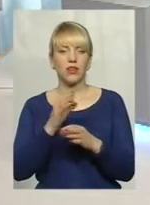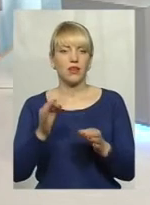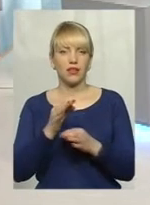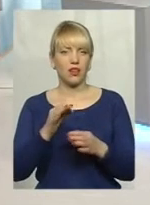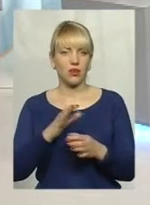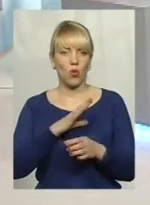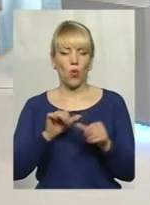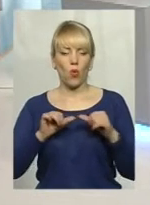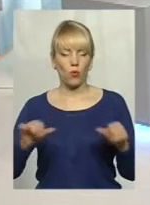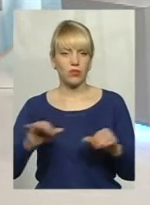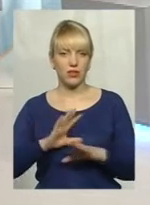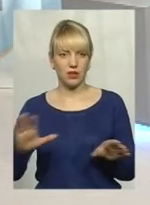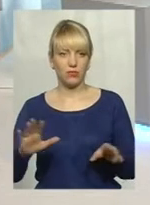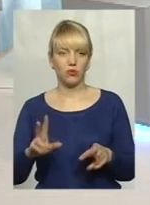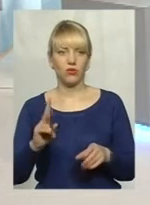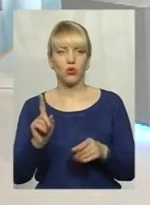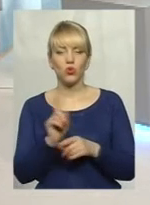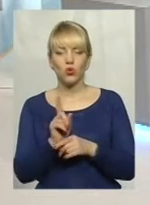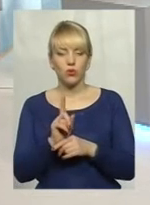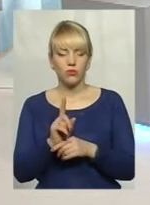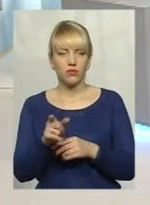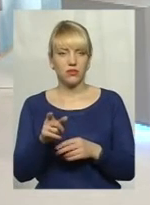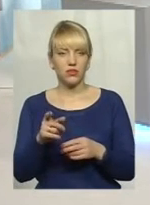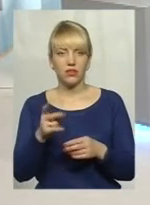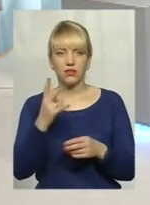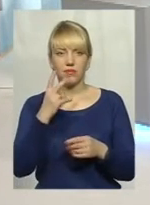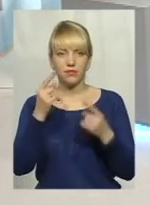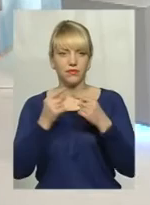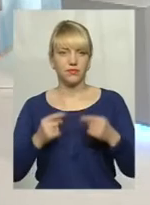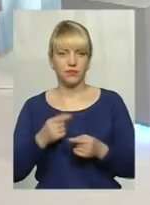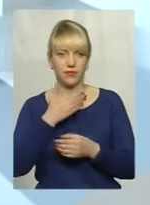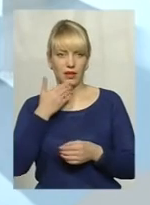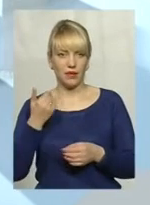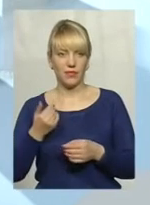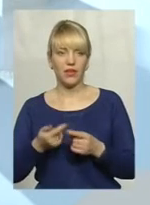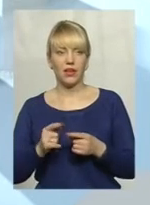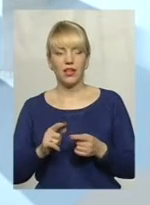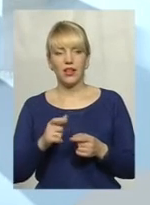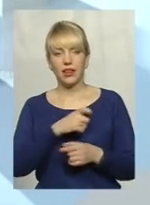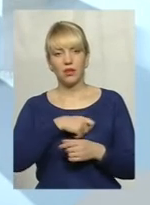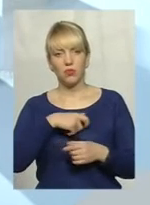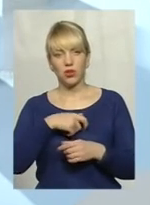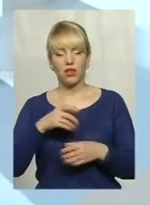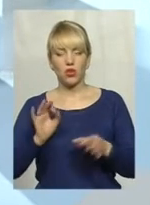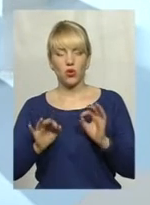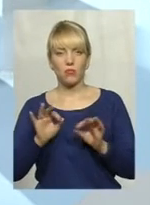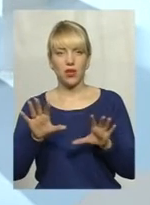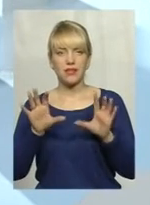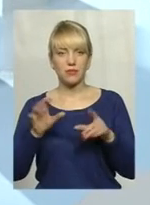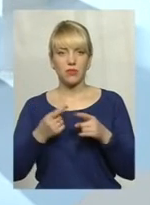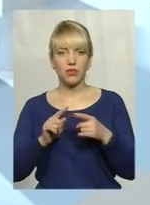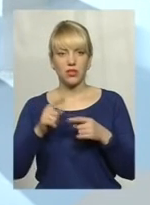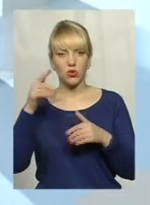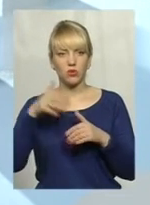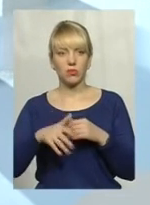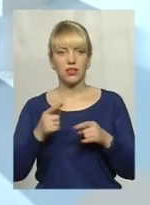норми вписують, хтось в когось, ну, списав, можна зробити такий висновок. Тому, ну, до речі, депутати досить нормально сприймаються, тому що вони розуміють, що це